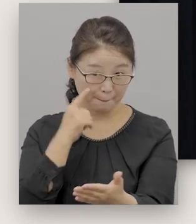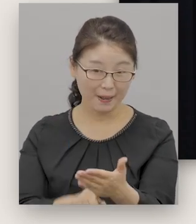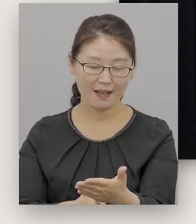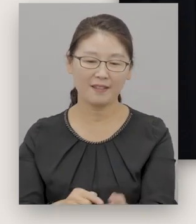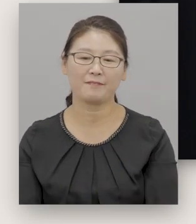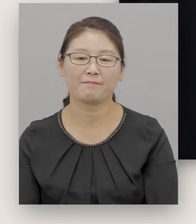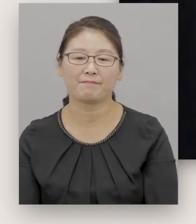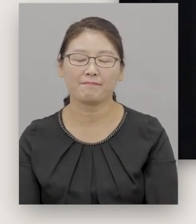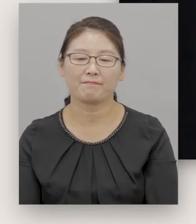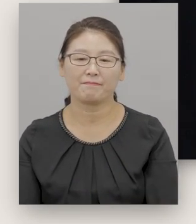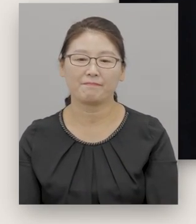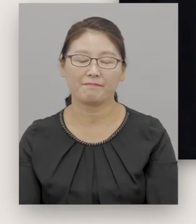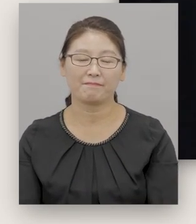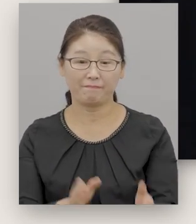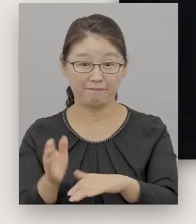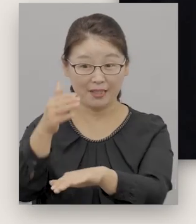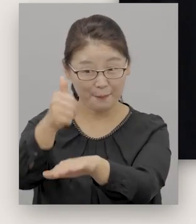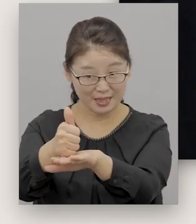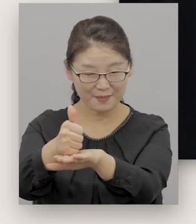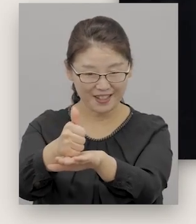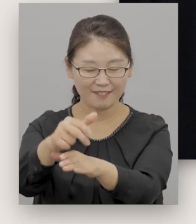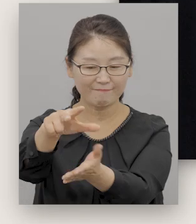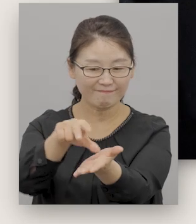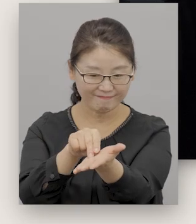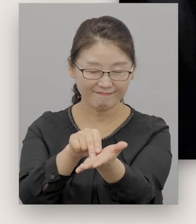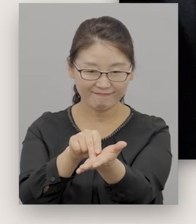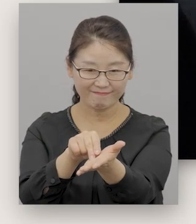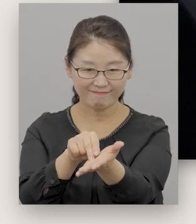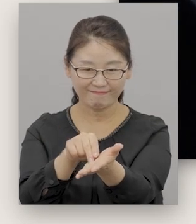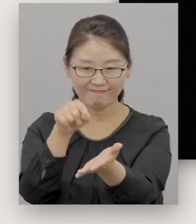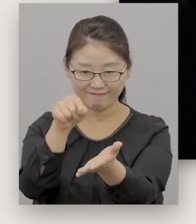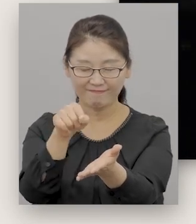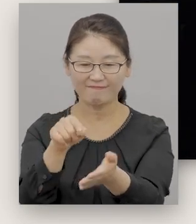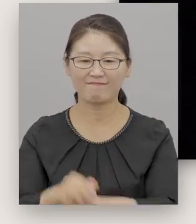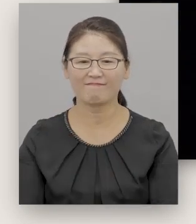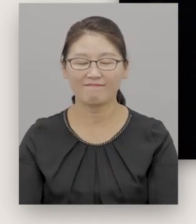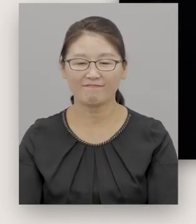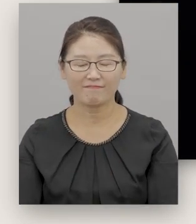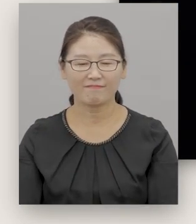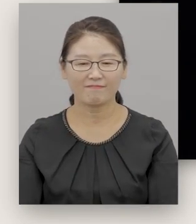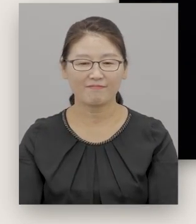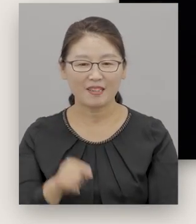그 이제 마지막 섹션에 보셨던 이제 다양한 회고전과